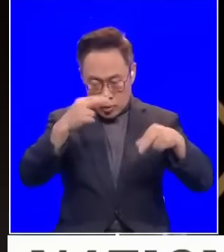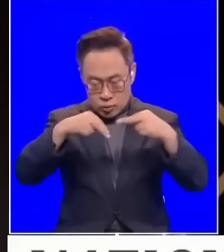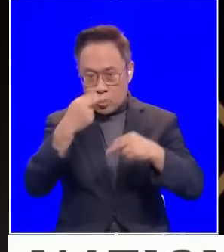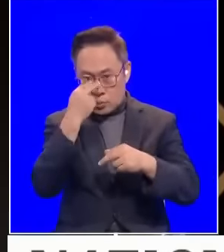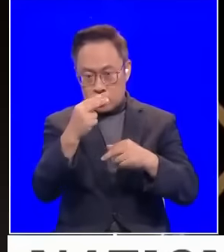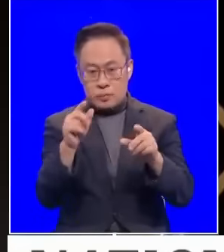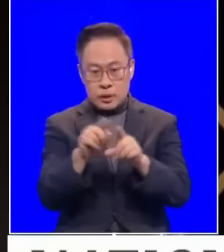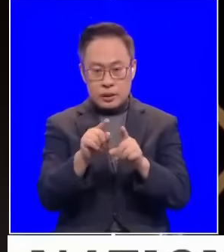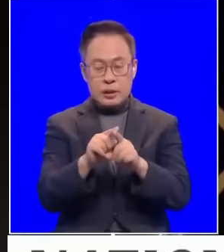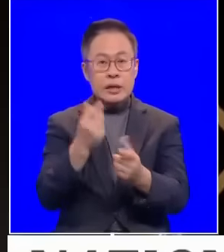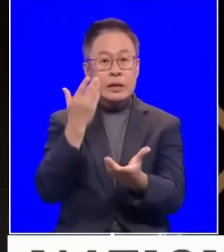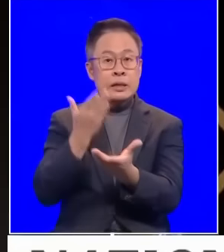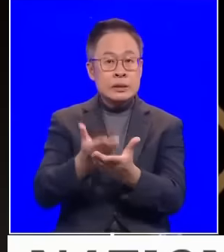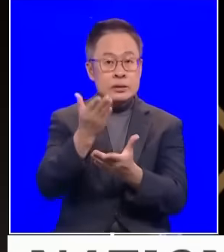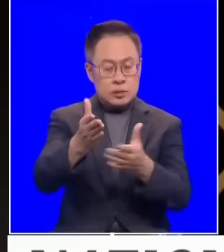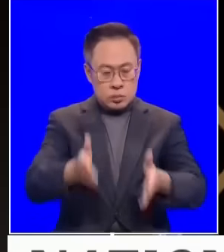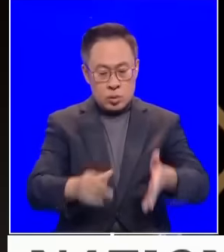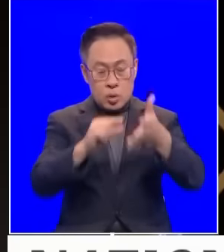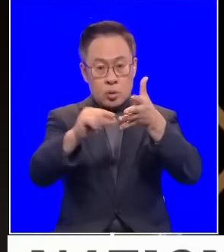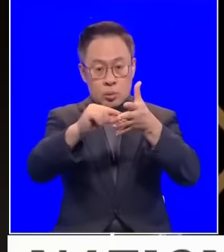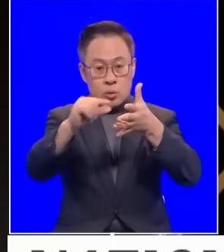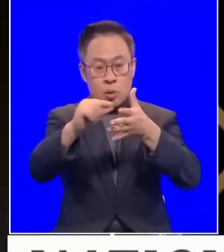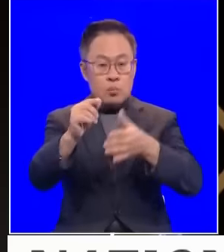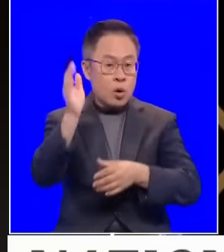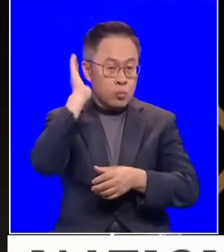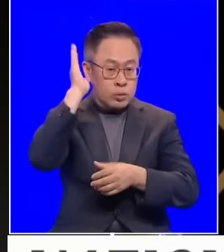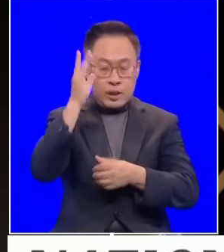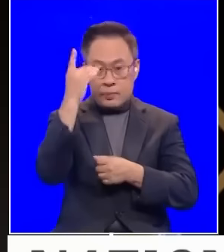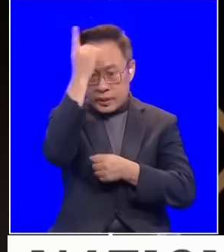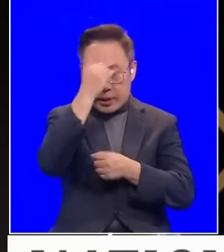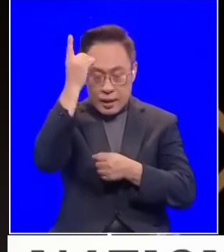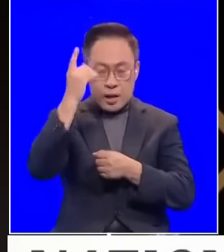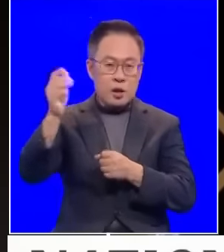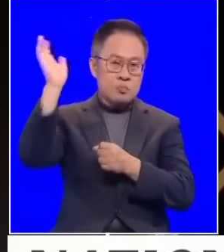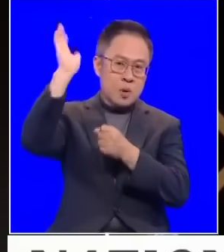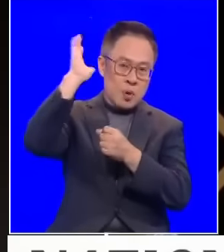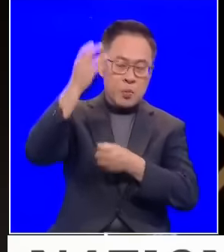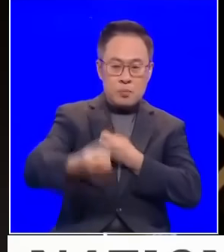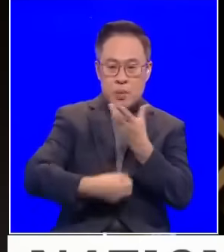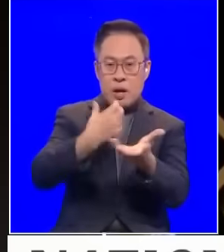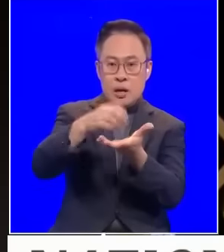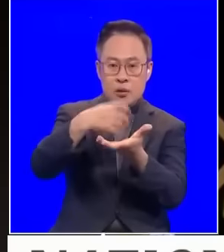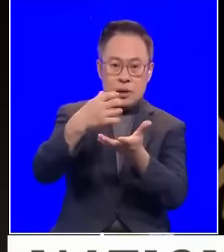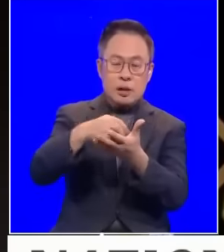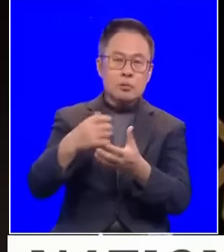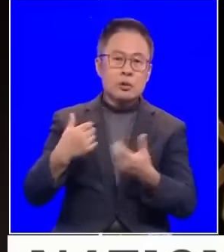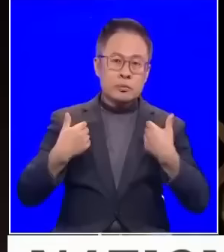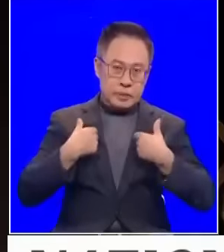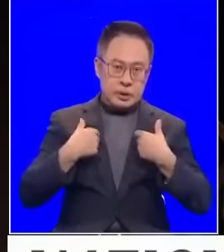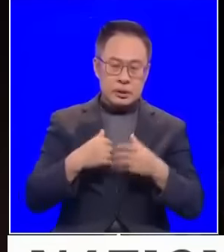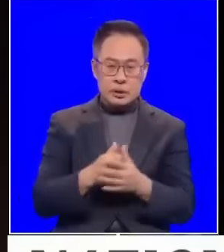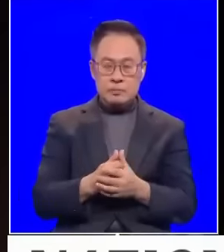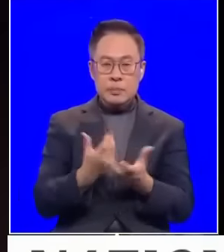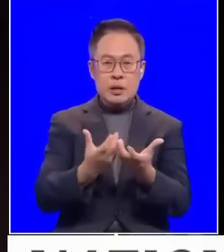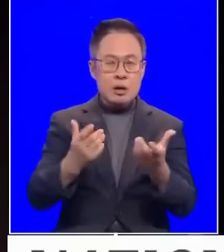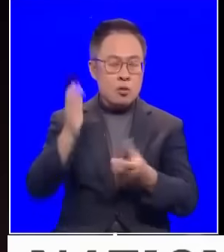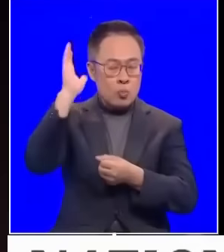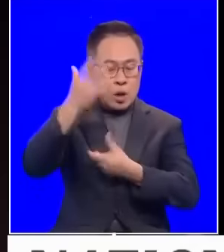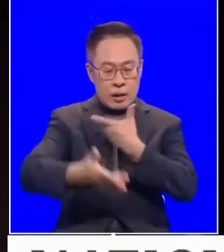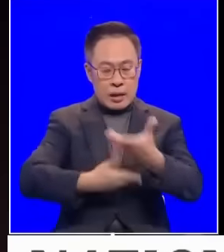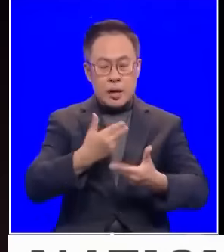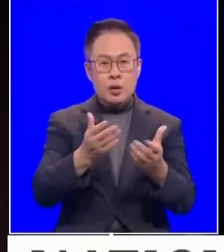ที่ซื้อคอนโดมิเนียมเพราะว่าในงานมีดารามีพิธีกรดังหลายคนมาเกี่ยวข้องมาเป็นพรีเซนเตอร์ให้กับการขาย